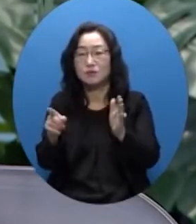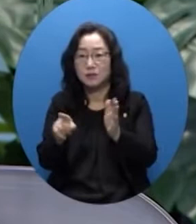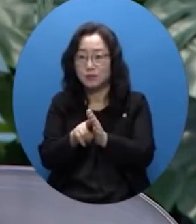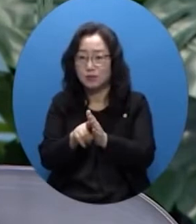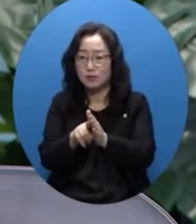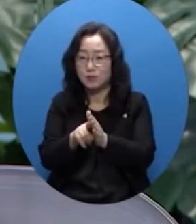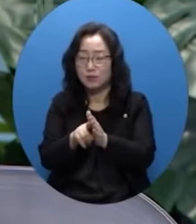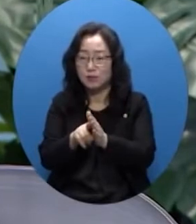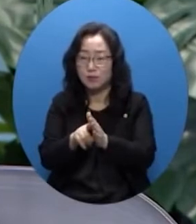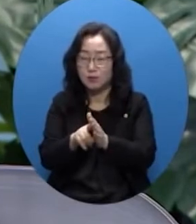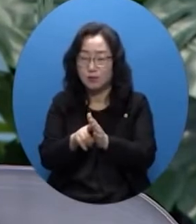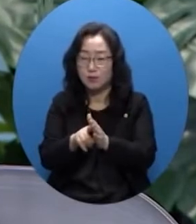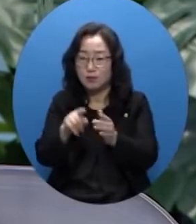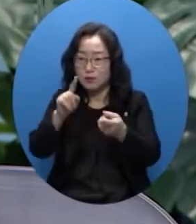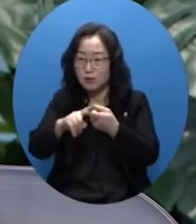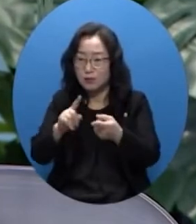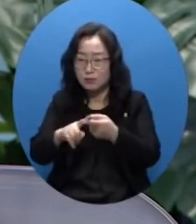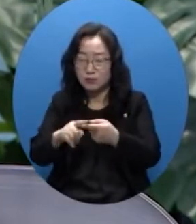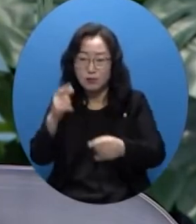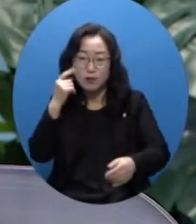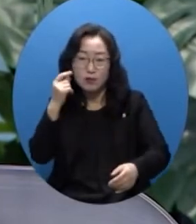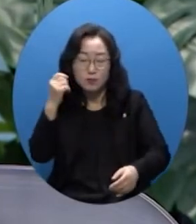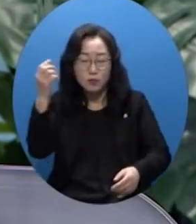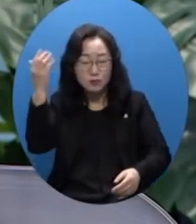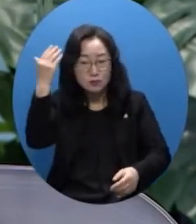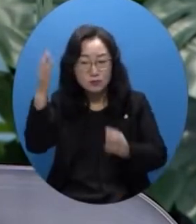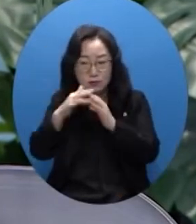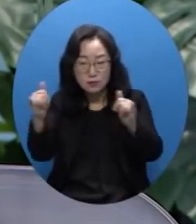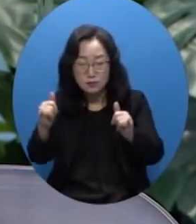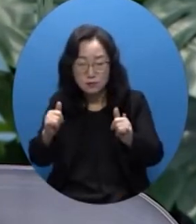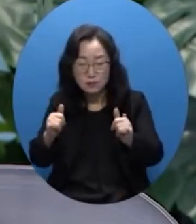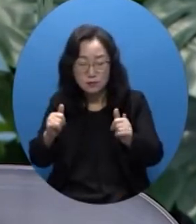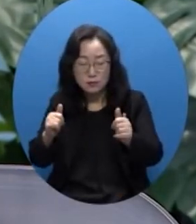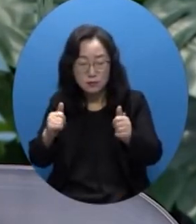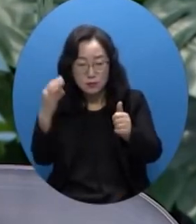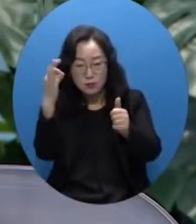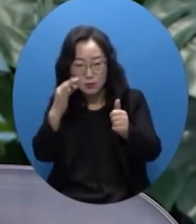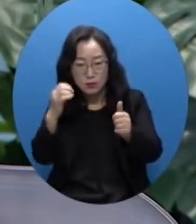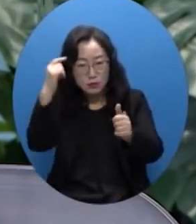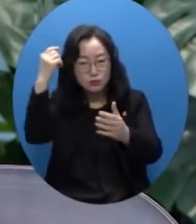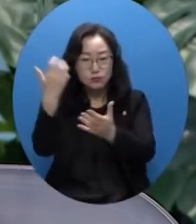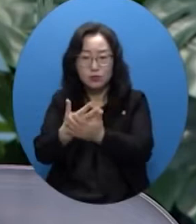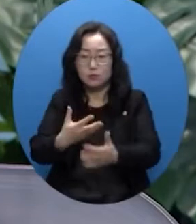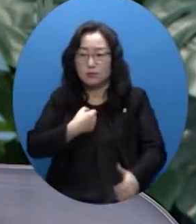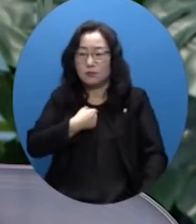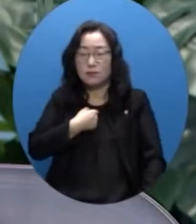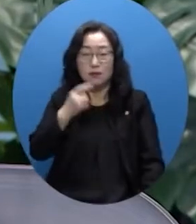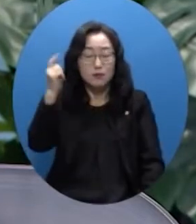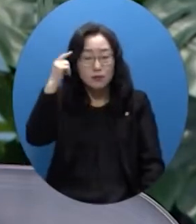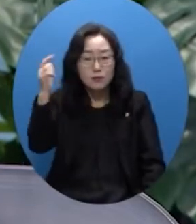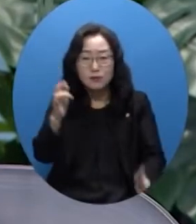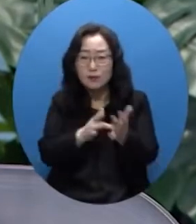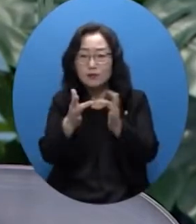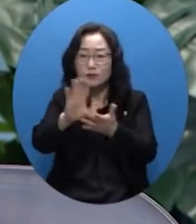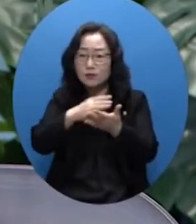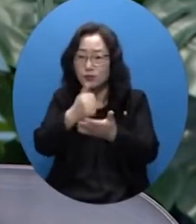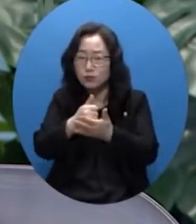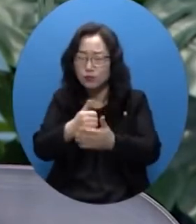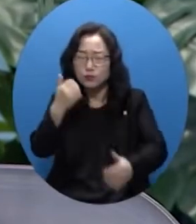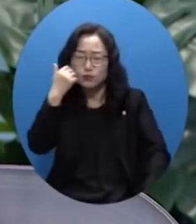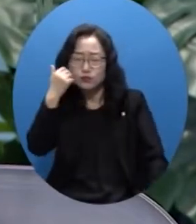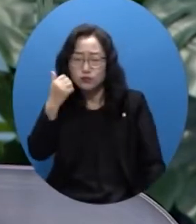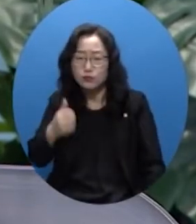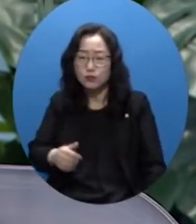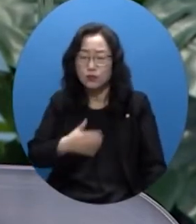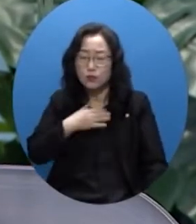직원들에게 큰 충격을 받아 주었습니다 그렇게 예수 글 써 가 누구 이신데 우리가 존경하고 세계적인 카카오로